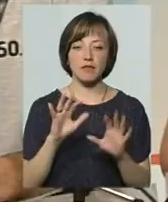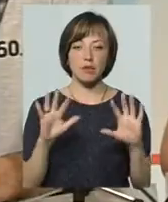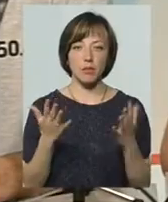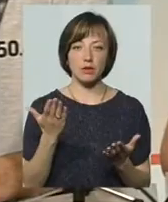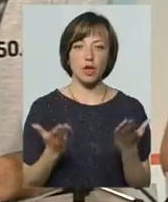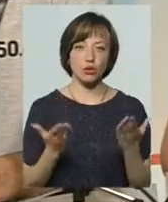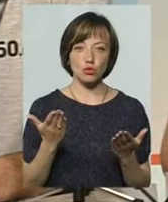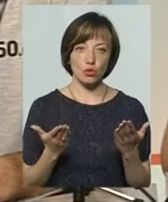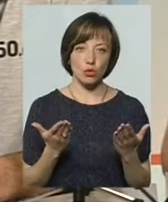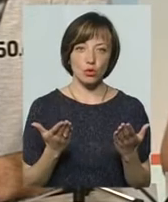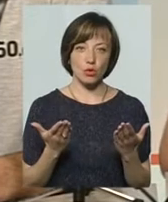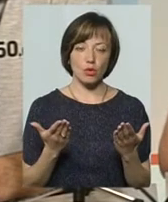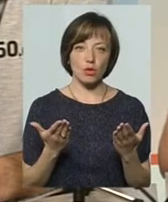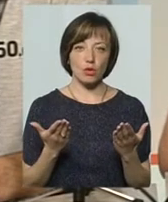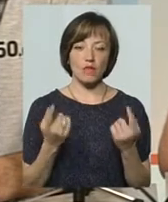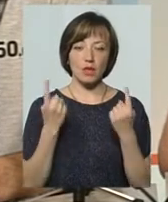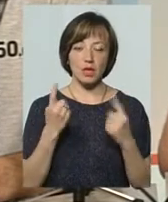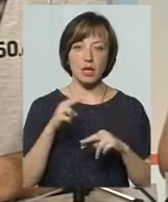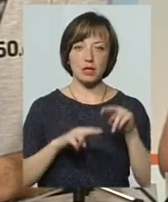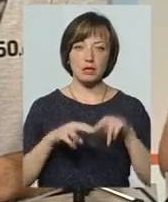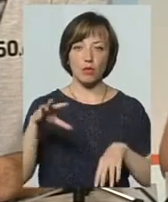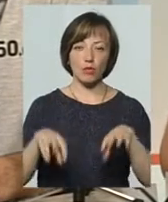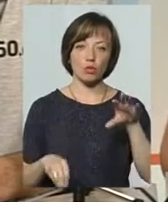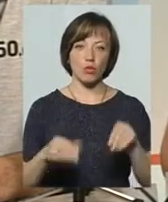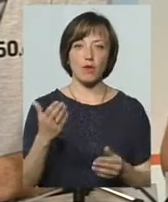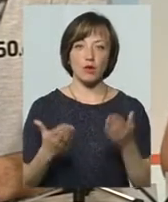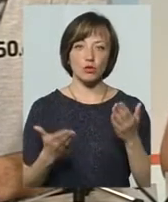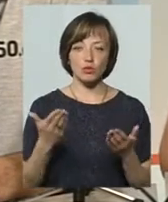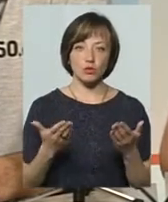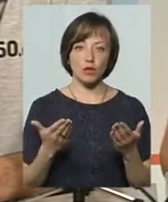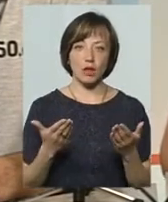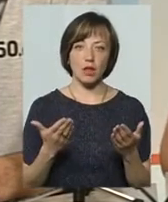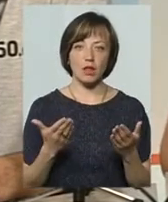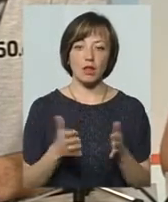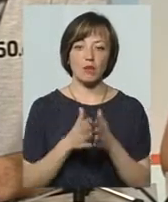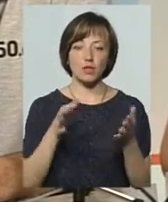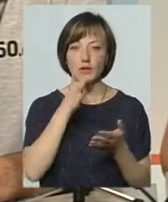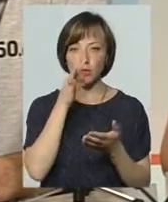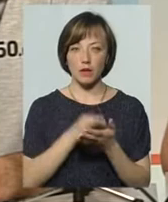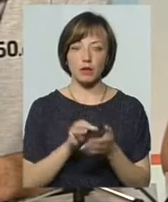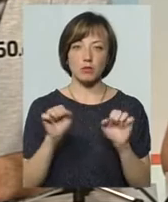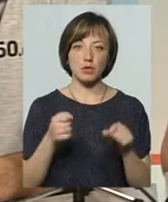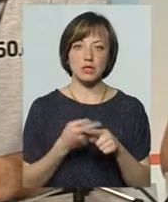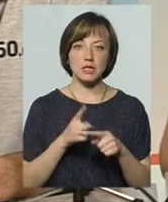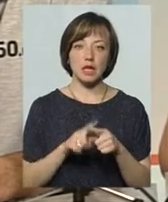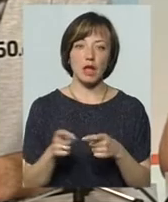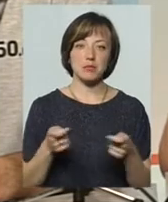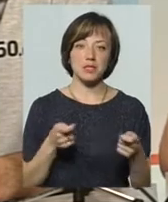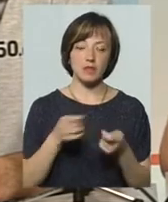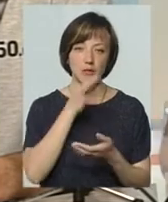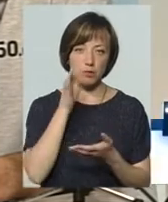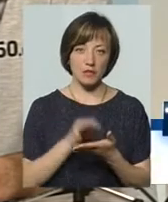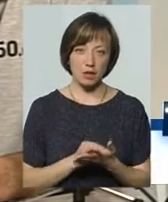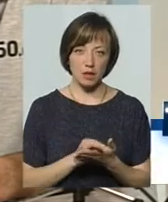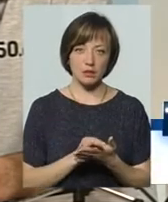якщо ми говоримо про велику забудову, то якщо для забудовника найбільша відповідальність, яку може понести, це є адміністративна